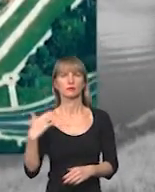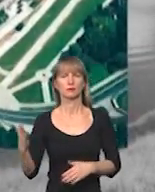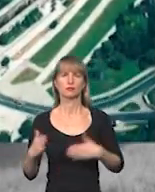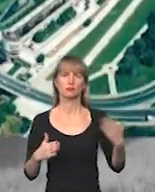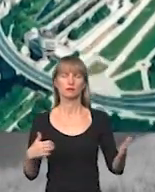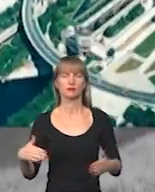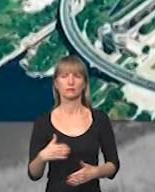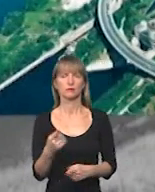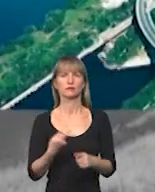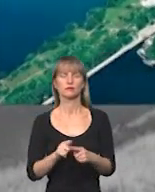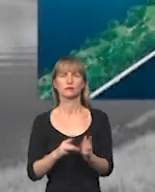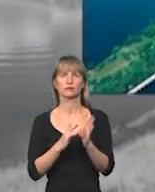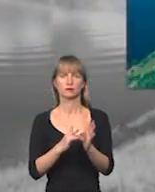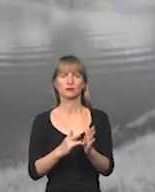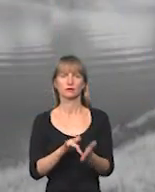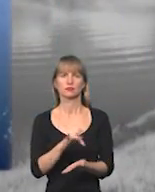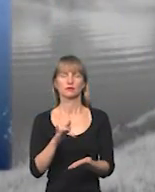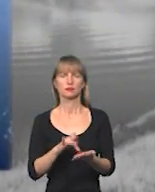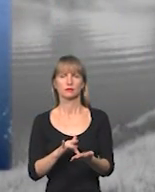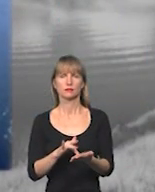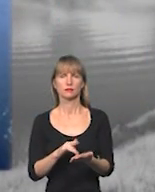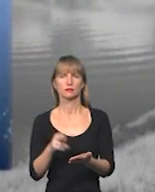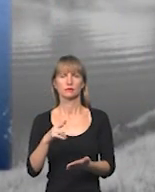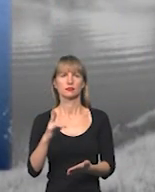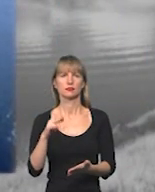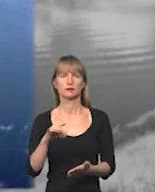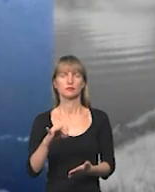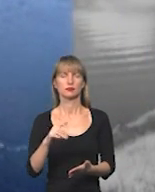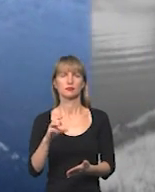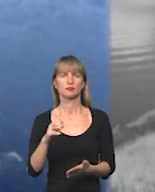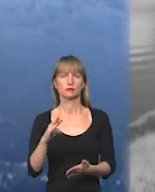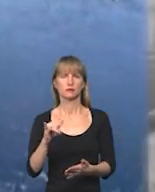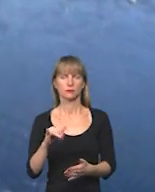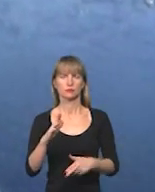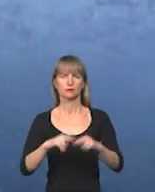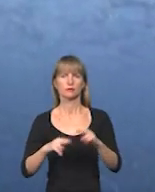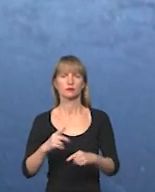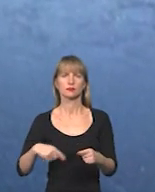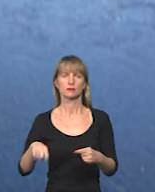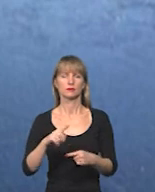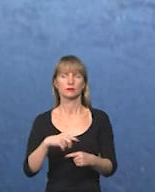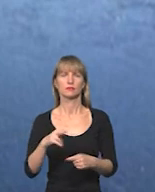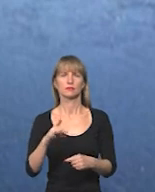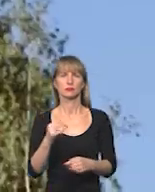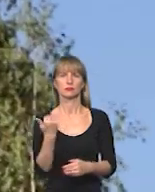береги, тому екскурсія «Блиск та злидні Дніпрострою» побудована навколо фактів про його